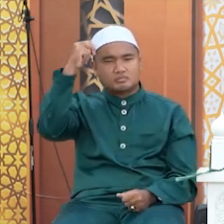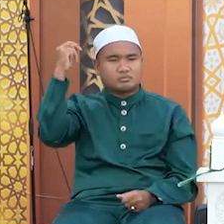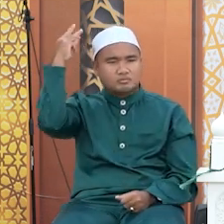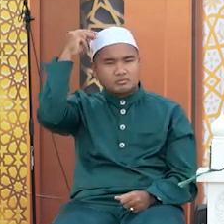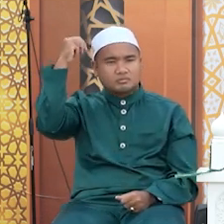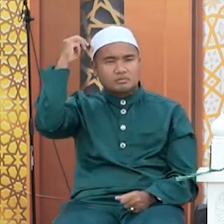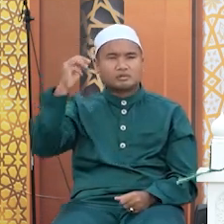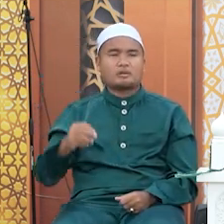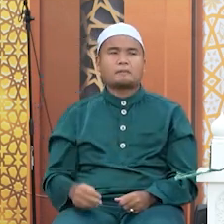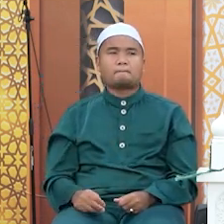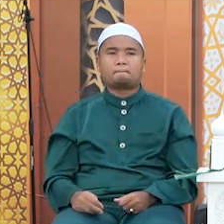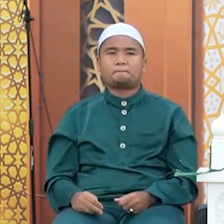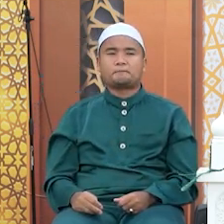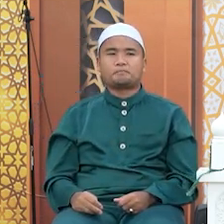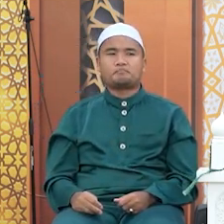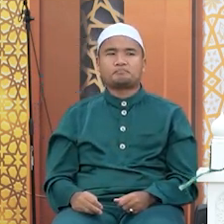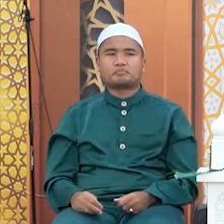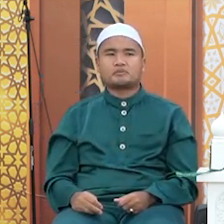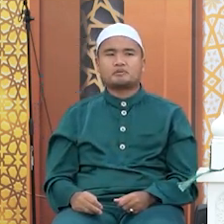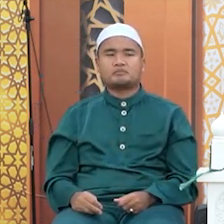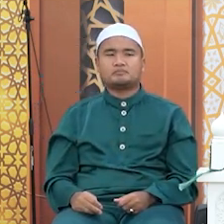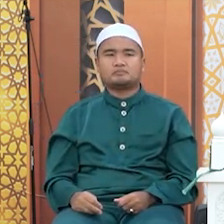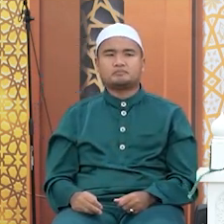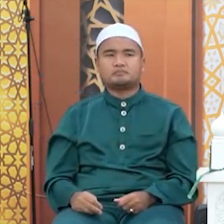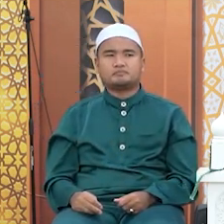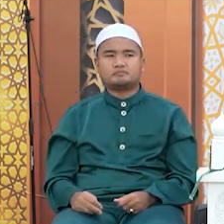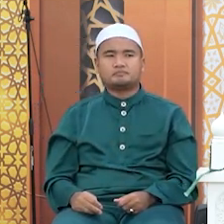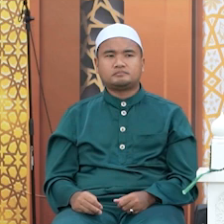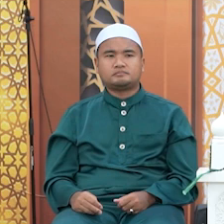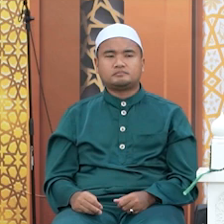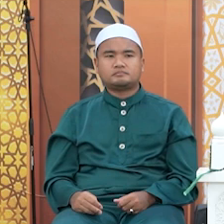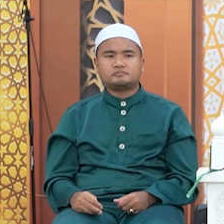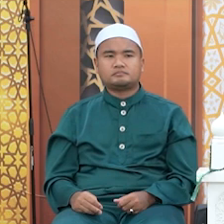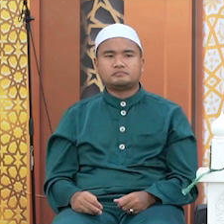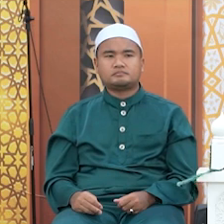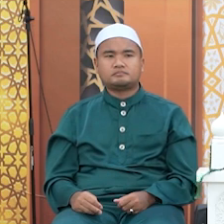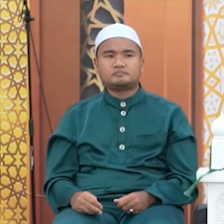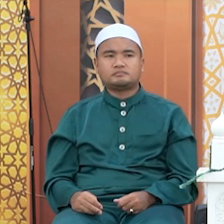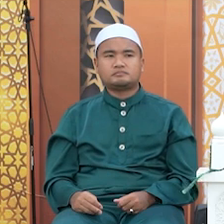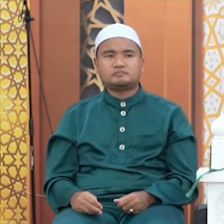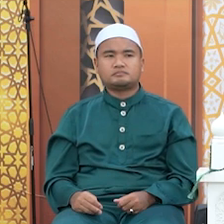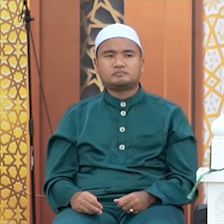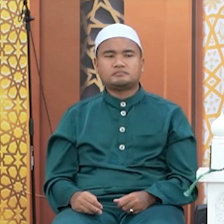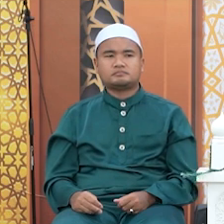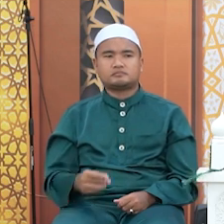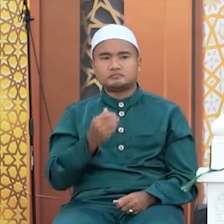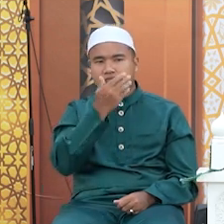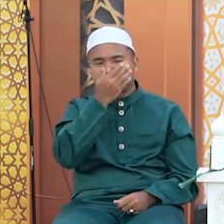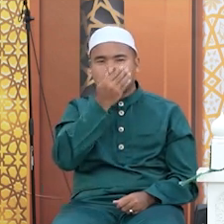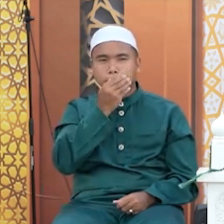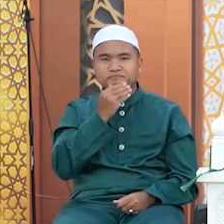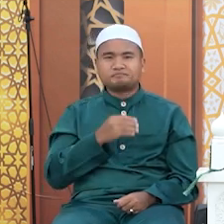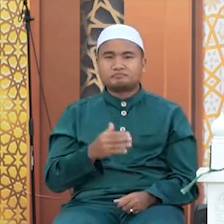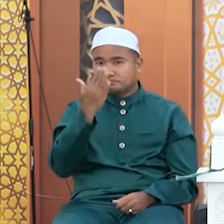Tak. Cara perempuan ikut syar'i, sayang Rasulullah SAW. Kenapa? Kerana